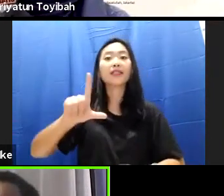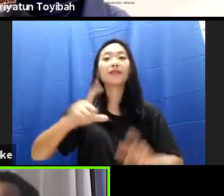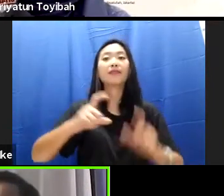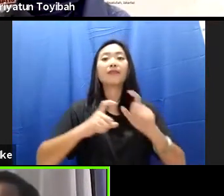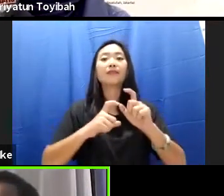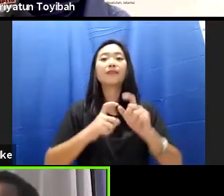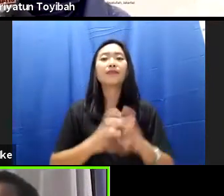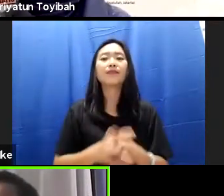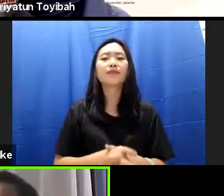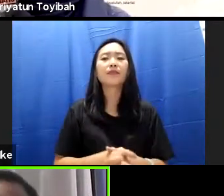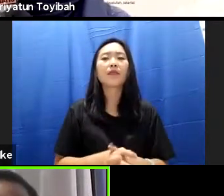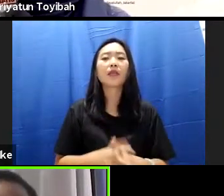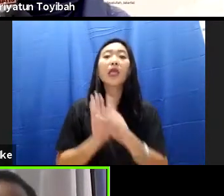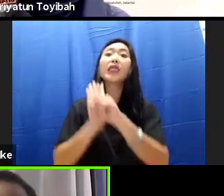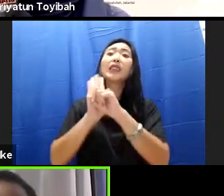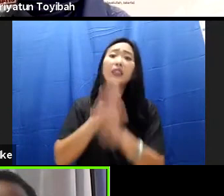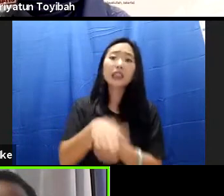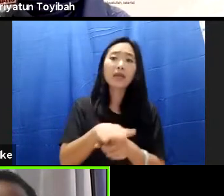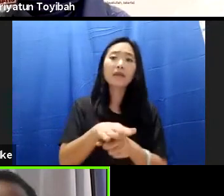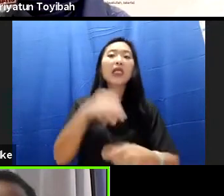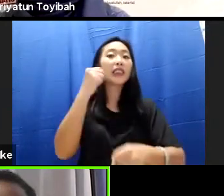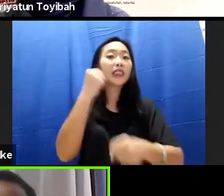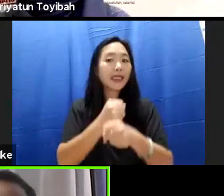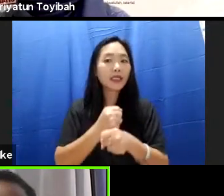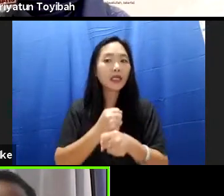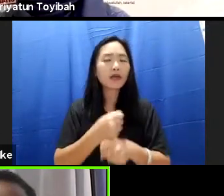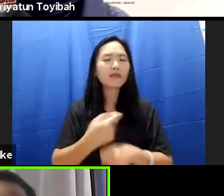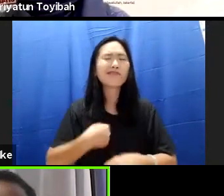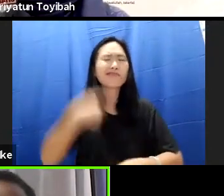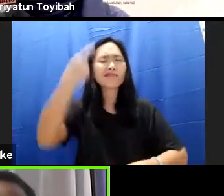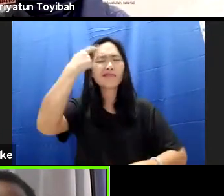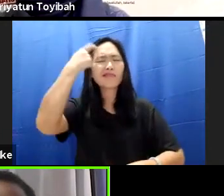Kalau diskriminasi gender, saya pikir tidak